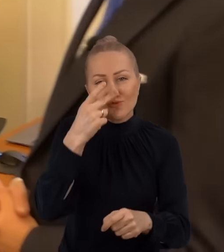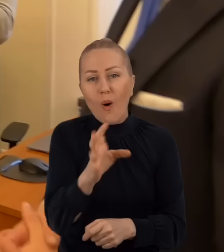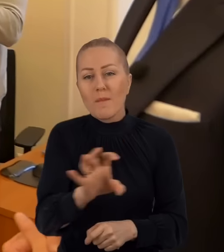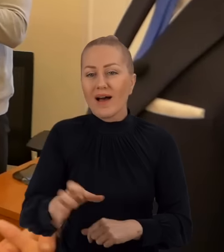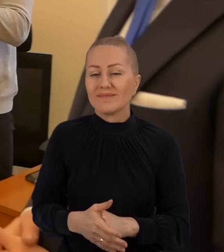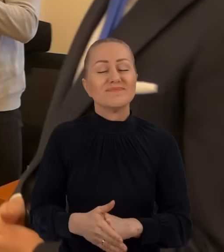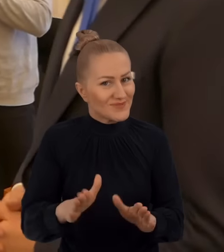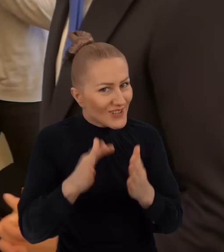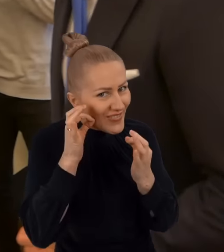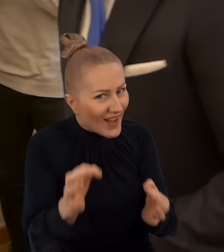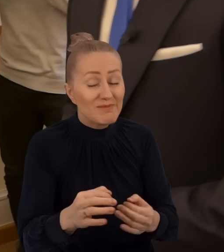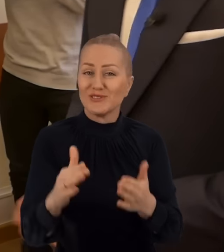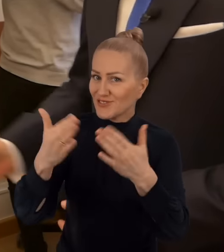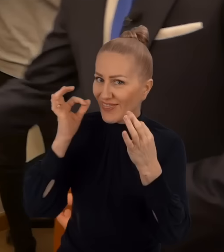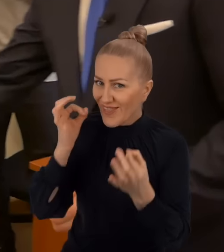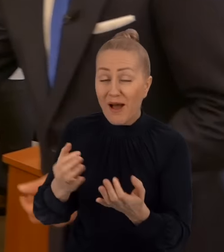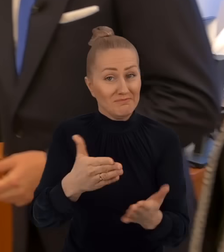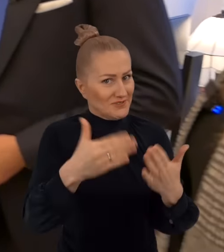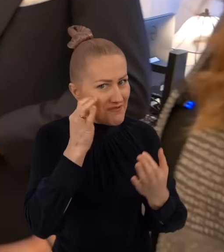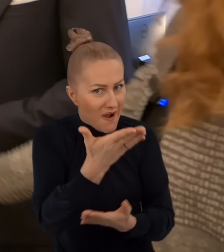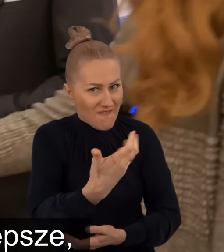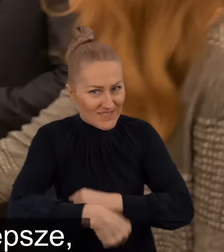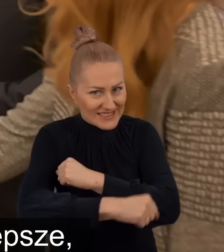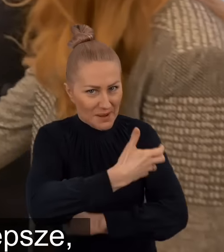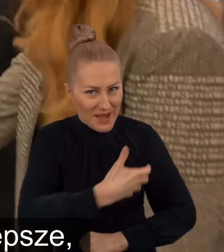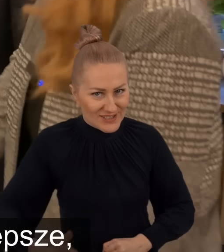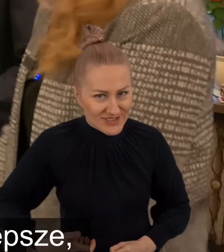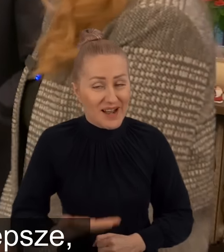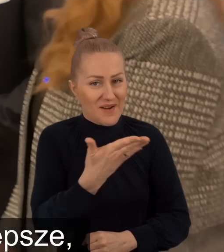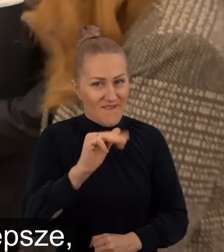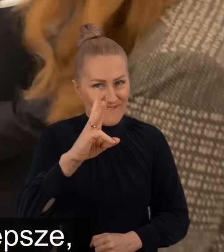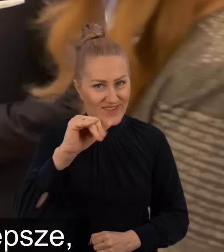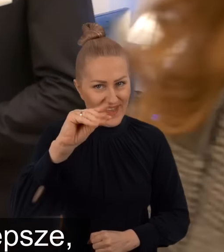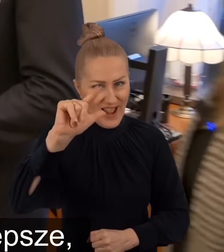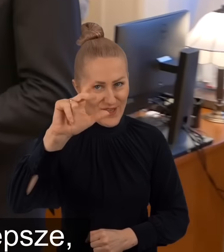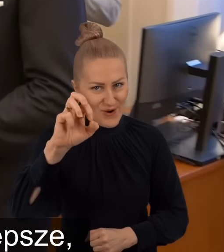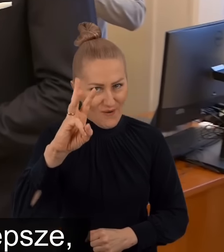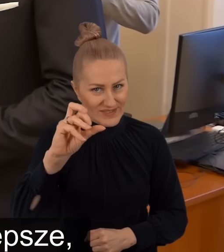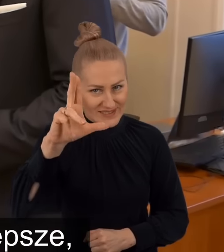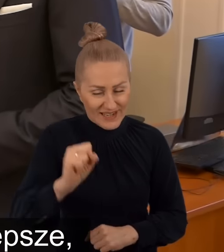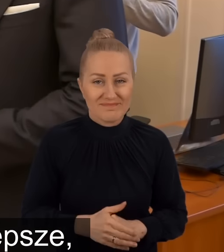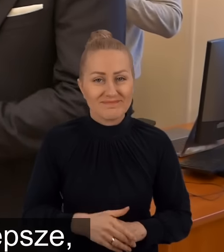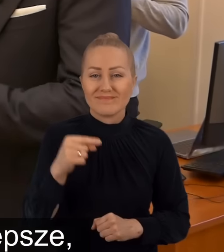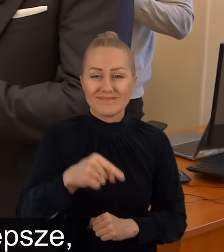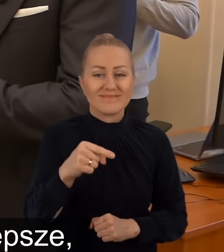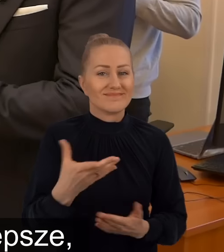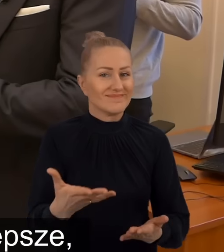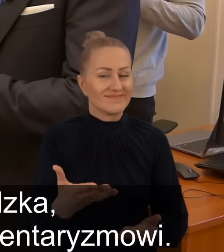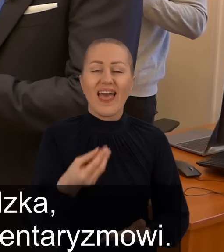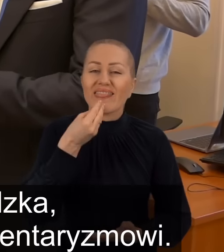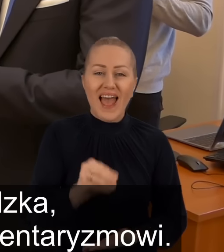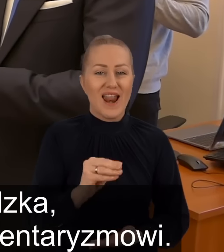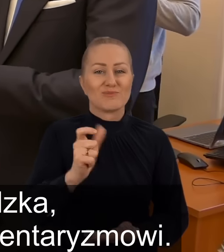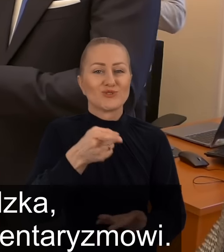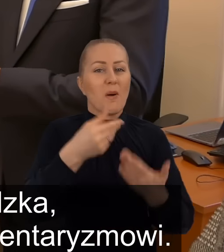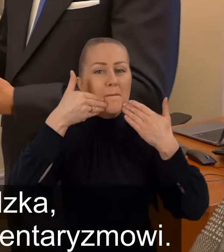zobaczyć. Dzień dobry. Pani wicemarszałek Monika Wielichowska. To jest najlepsze, co